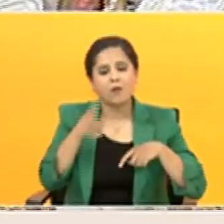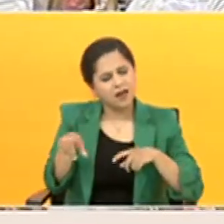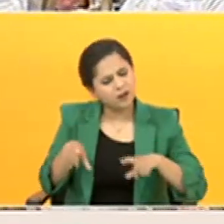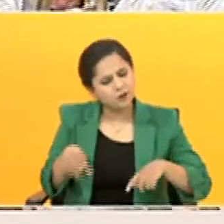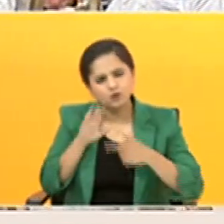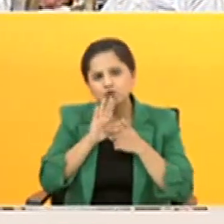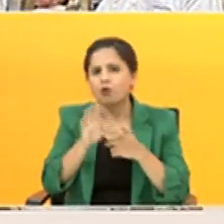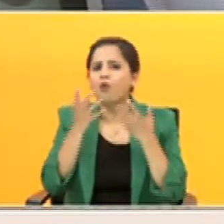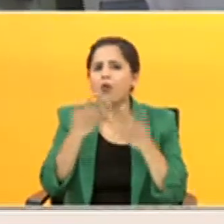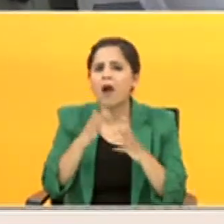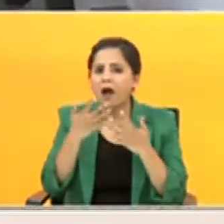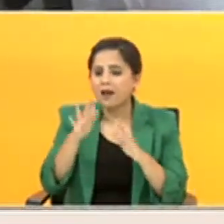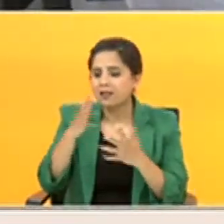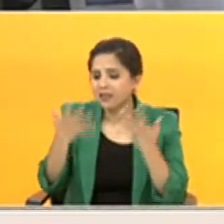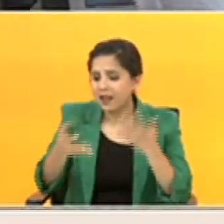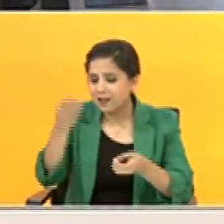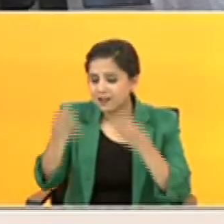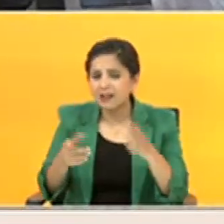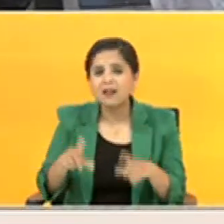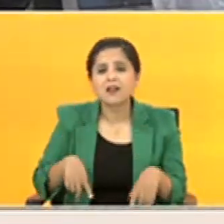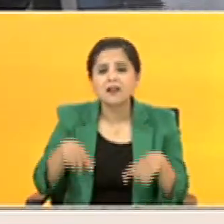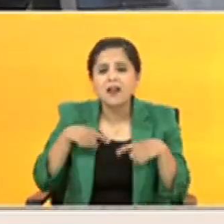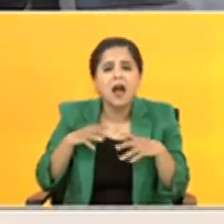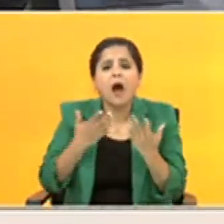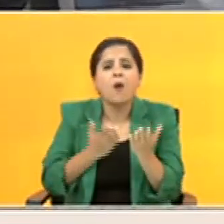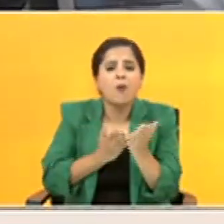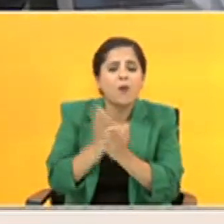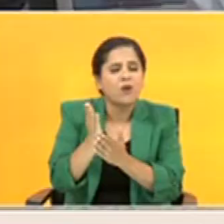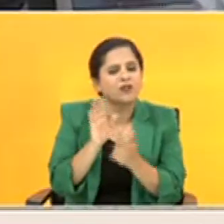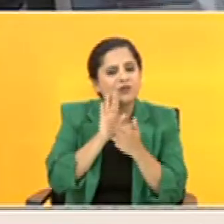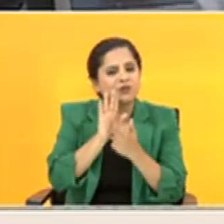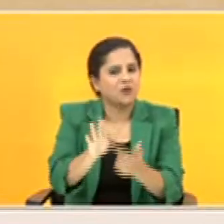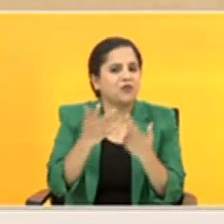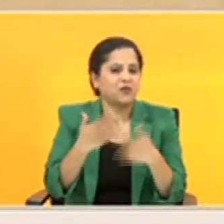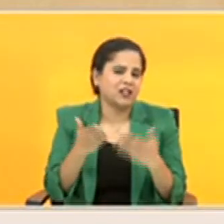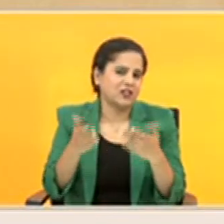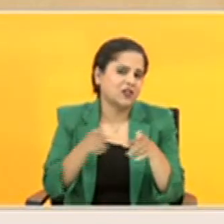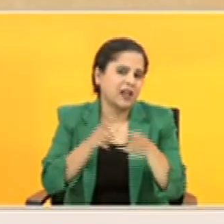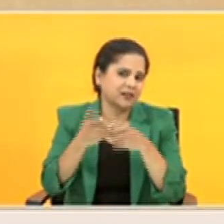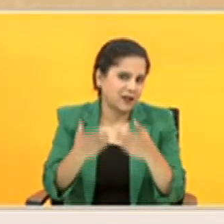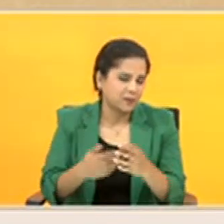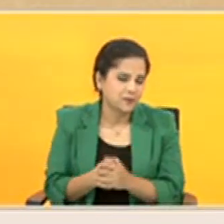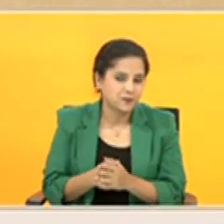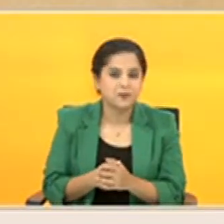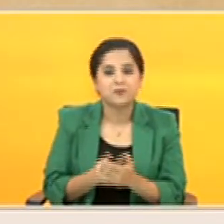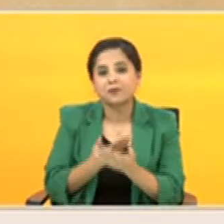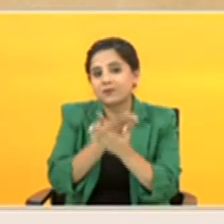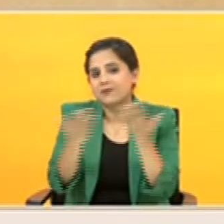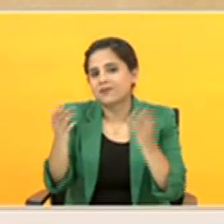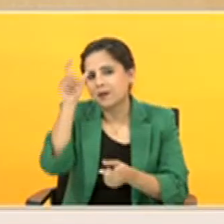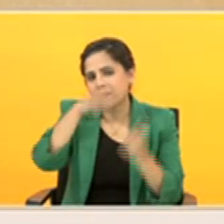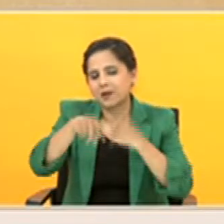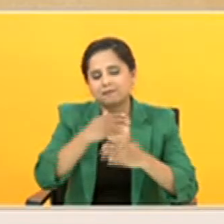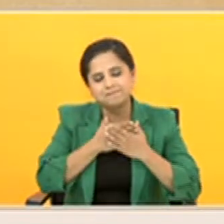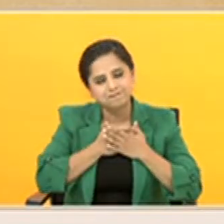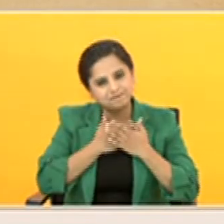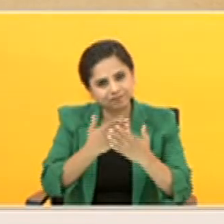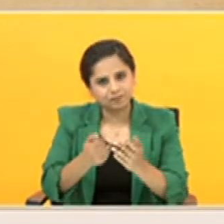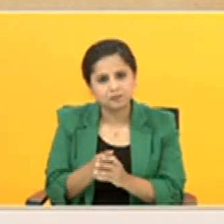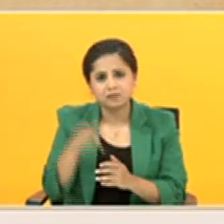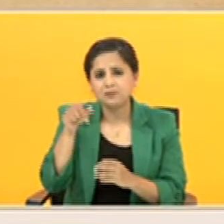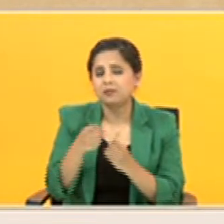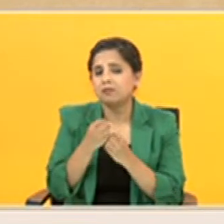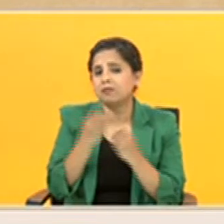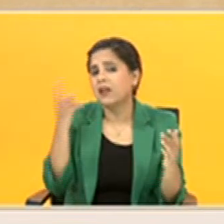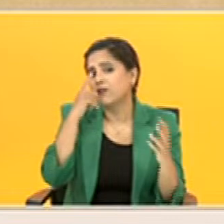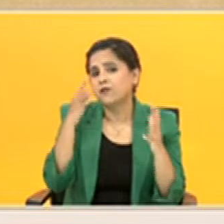दिया कि जीवन जीना क्या होता है। मेरे प्यारे देशवासियों, आज कई ऐसी